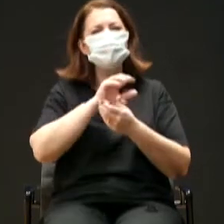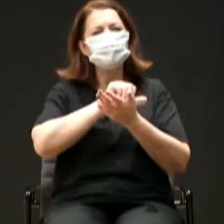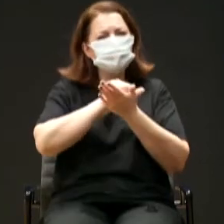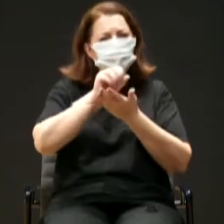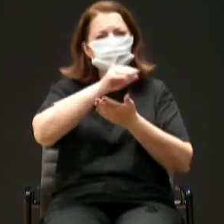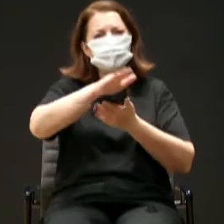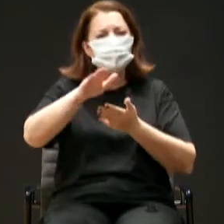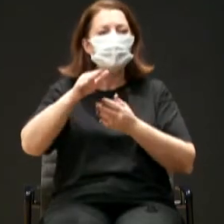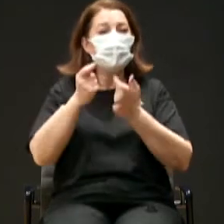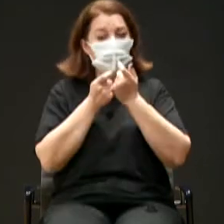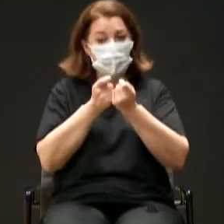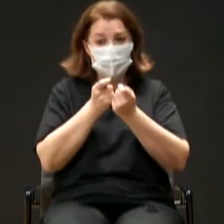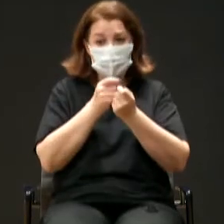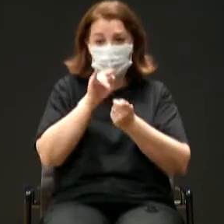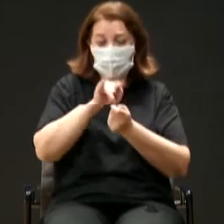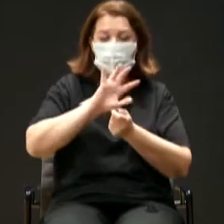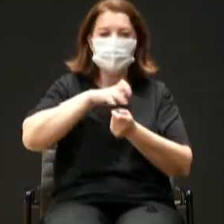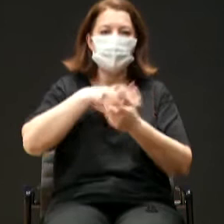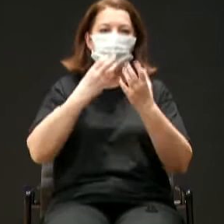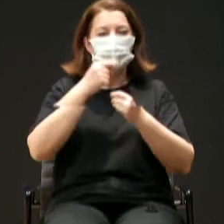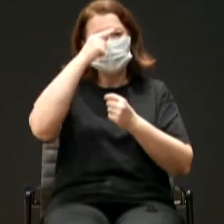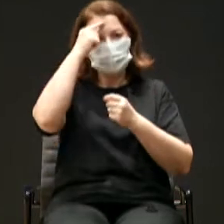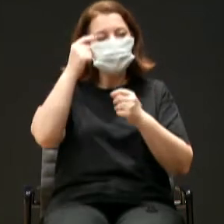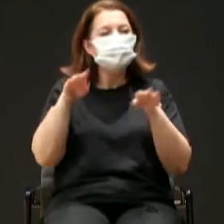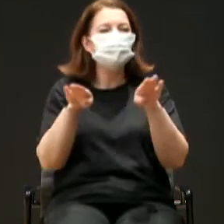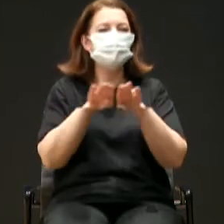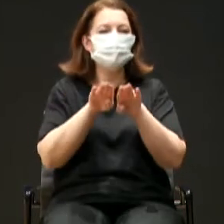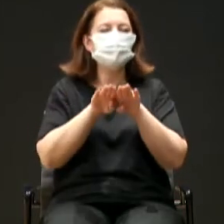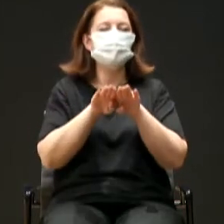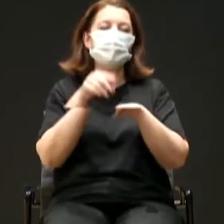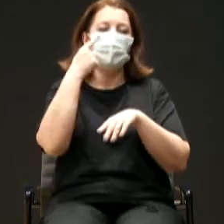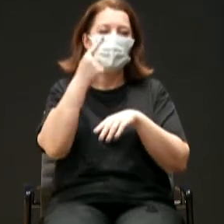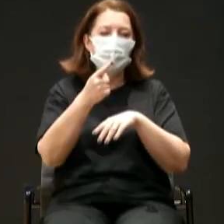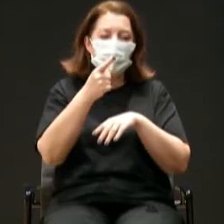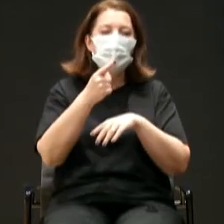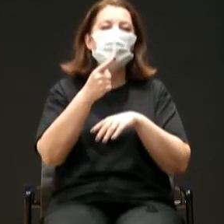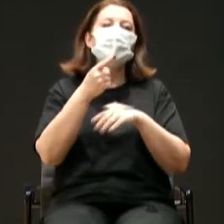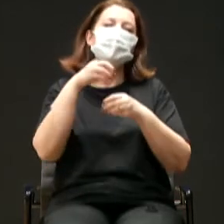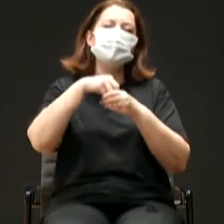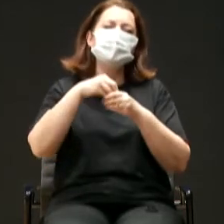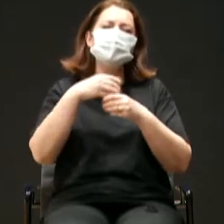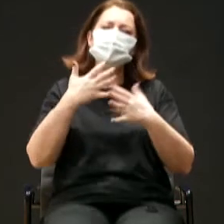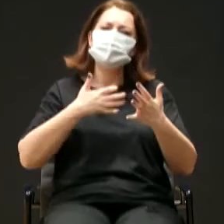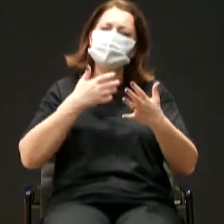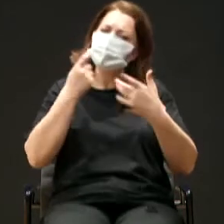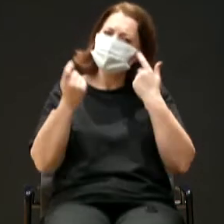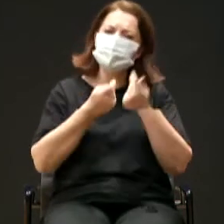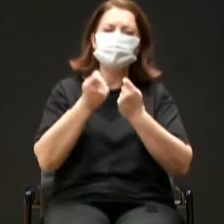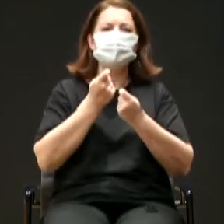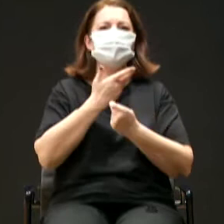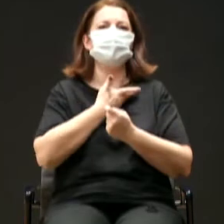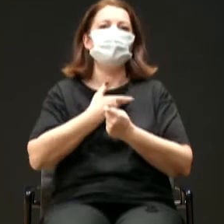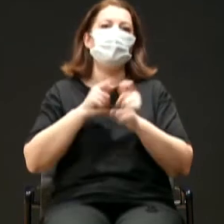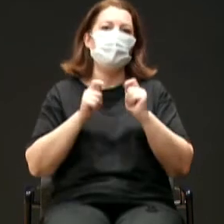çıkıyor, çocuklarımıza fırsat eşitliğine uygun eğitim imkanları sağlamak için tutkuyla çalışıyoruz.